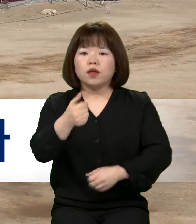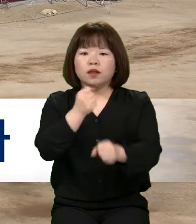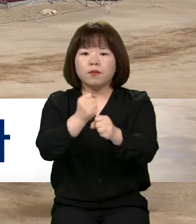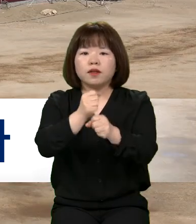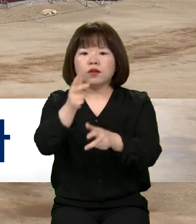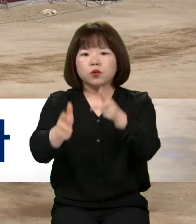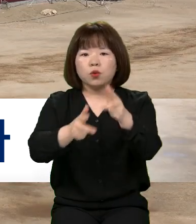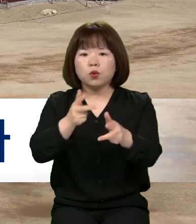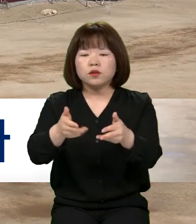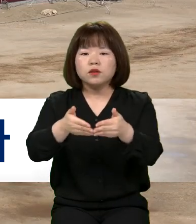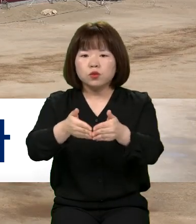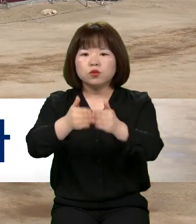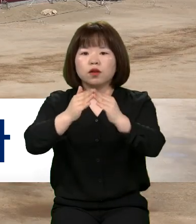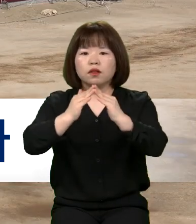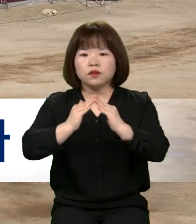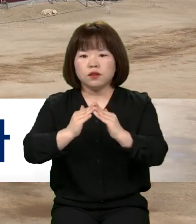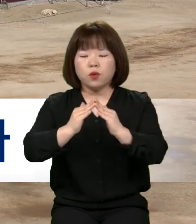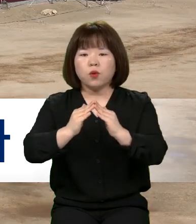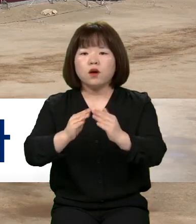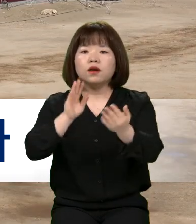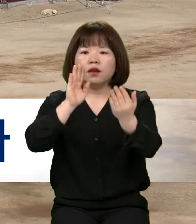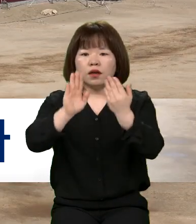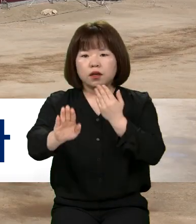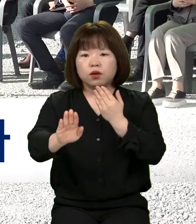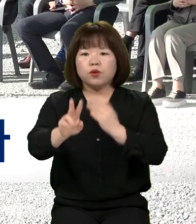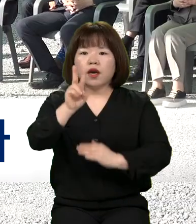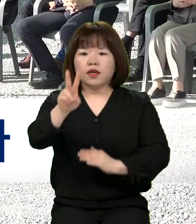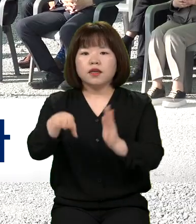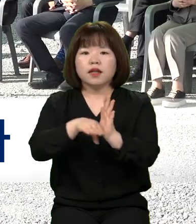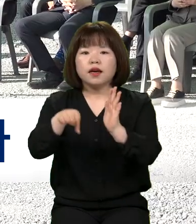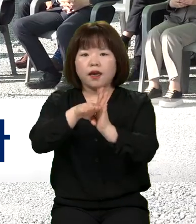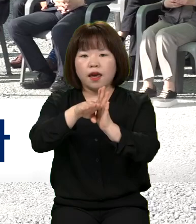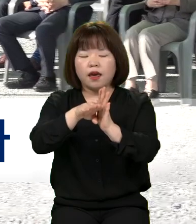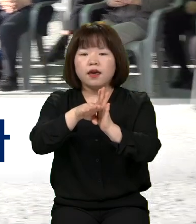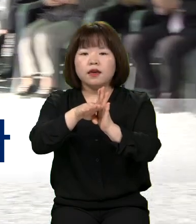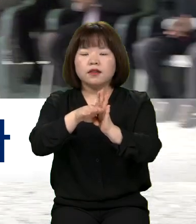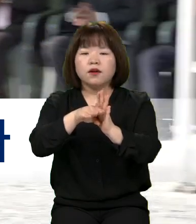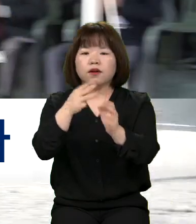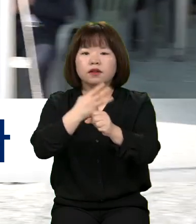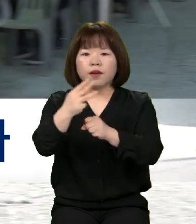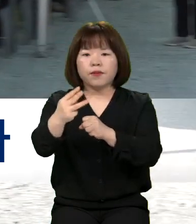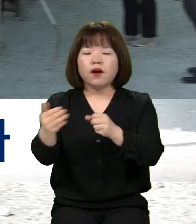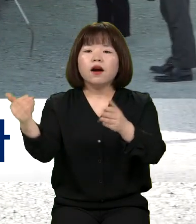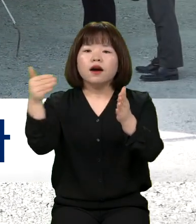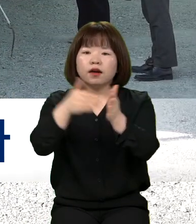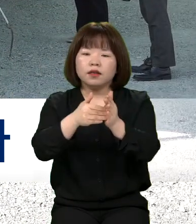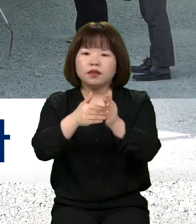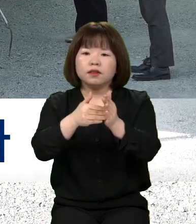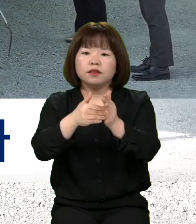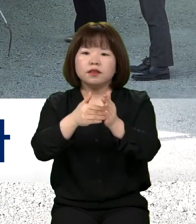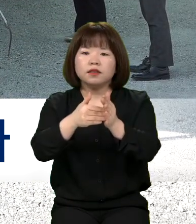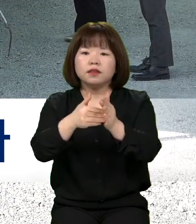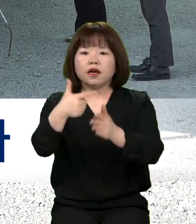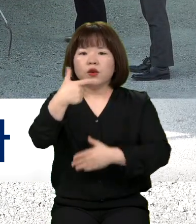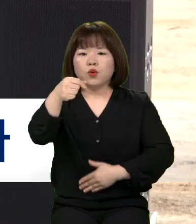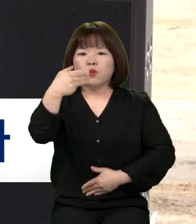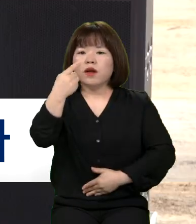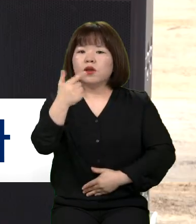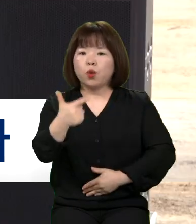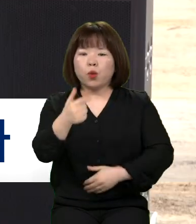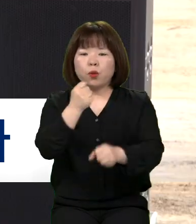3만 톤 규모의 양 극제 생산 라인을 구축할 예정이고 이후 2단계 증서를 거쳐 2025년까지